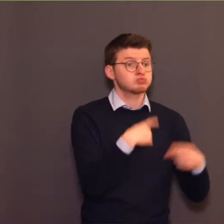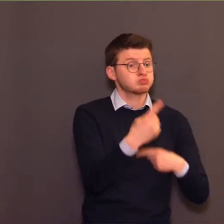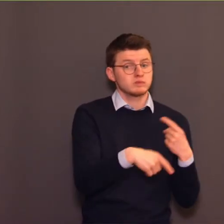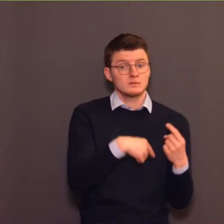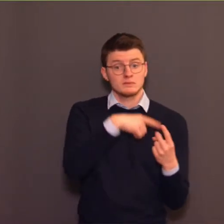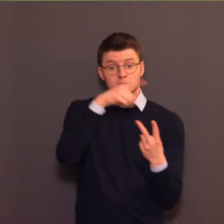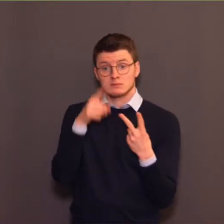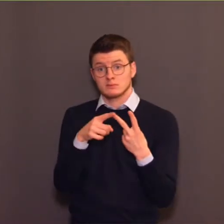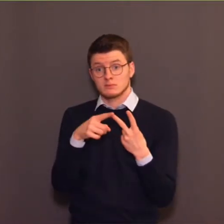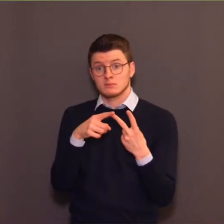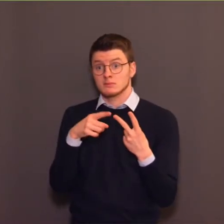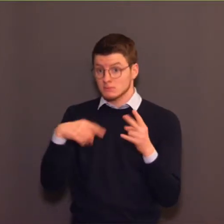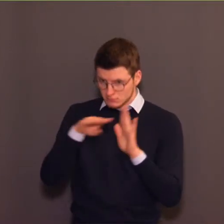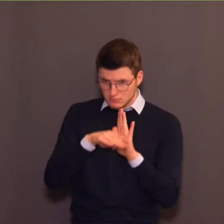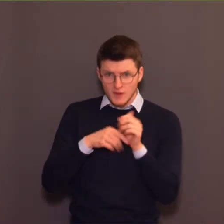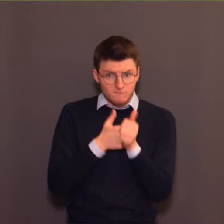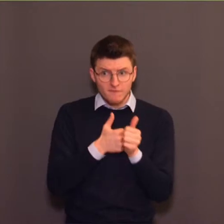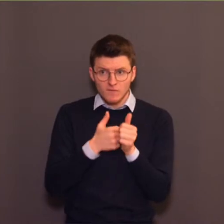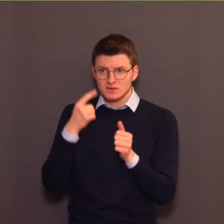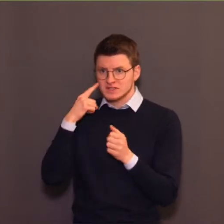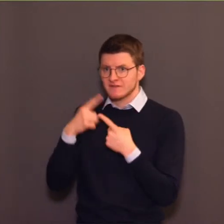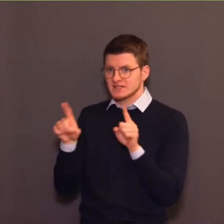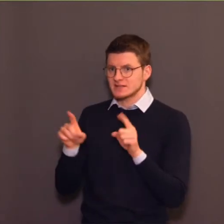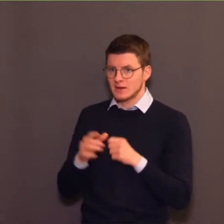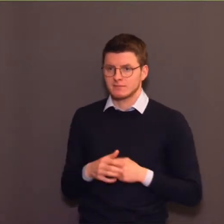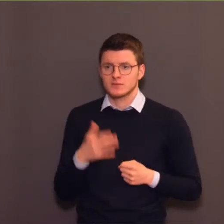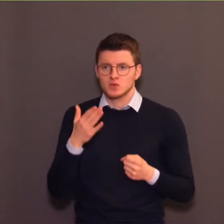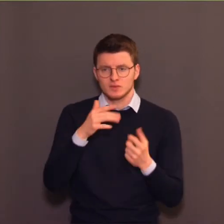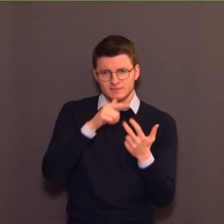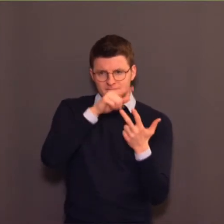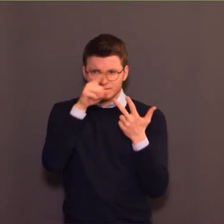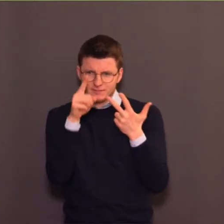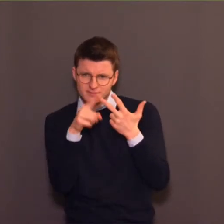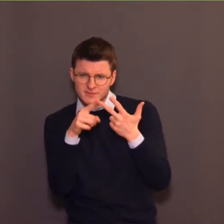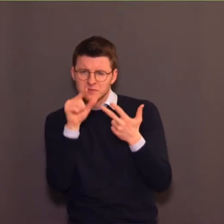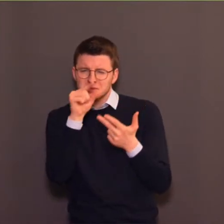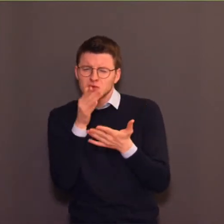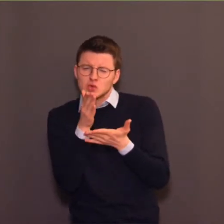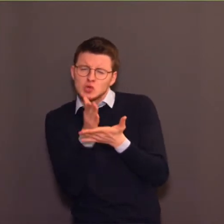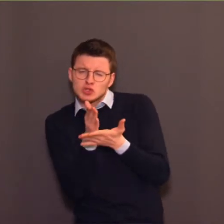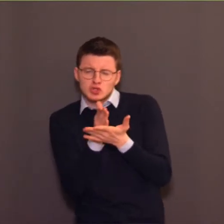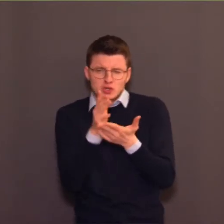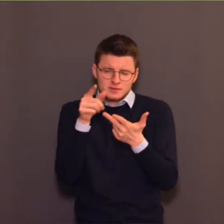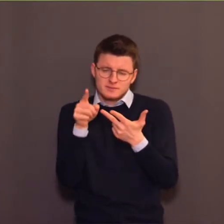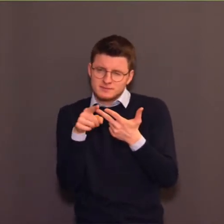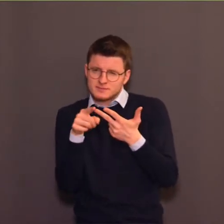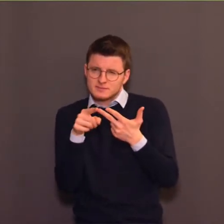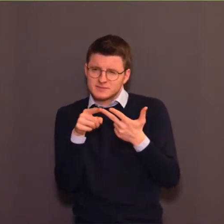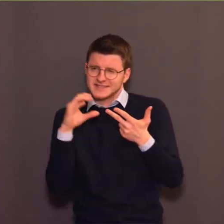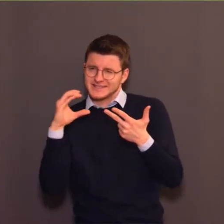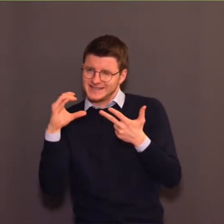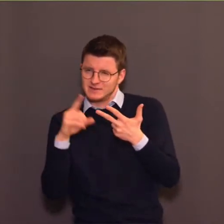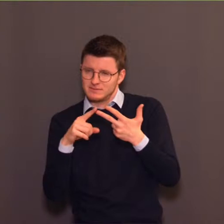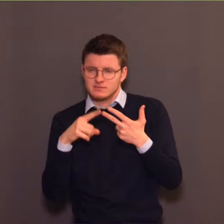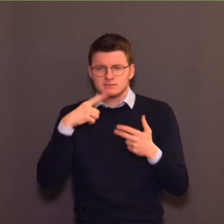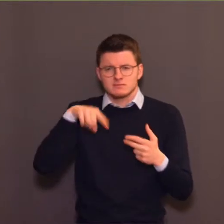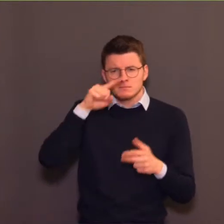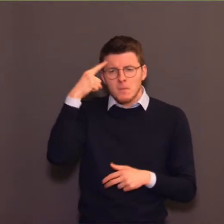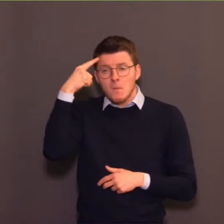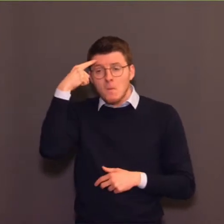dan hebben we nog een tussenscenario, scenario C. Daarbij houden we er rekening mee dat